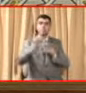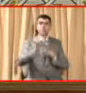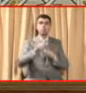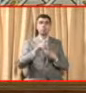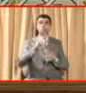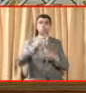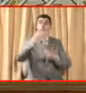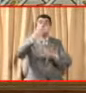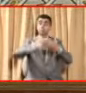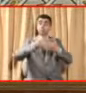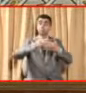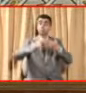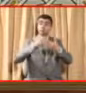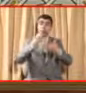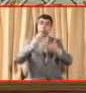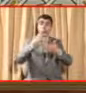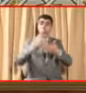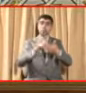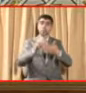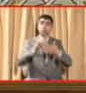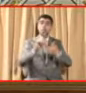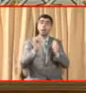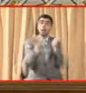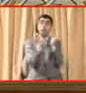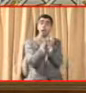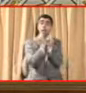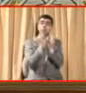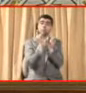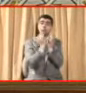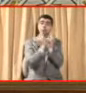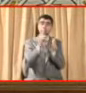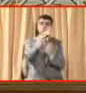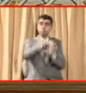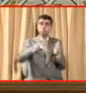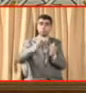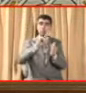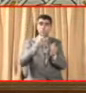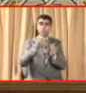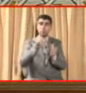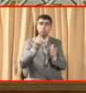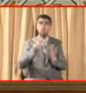اتفاقية بشأن نقل الأشخاص المحكوم عليهم الموقعة بنواكشوط